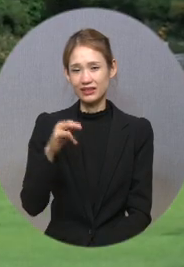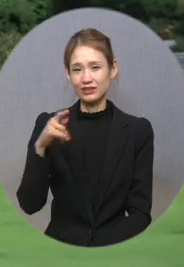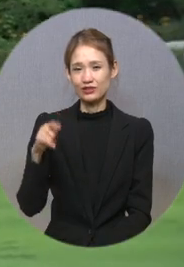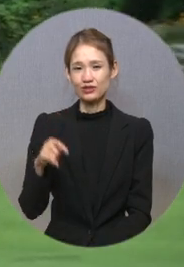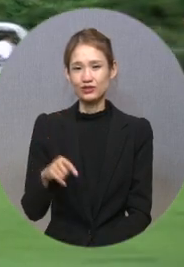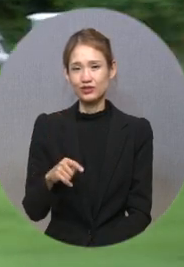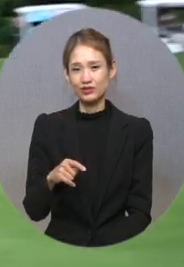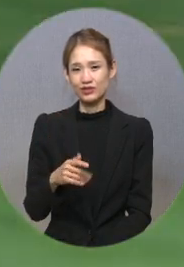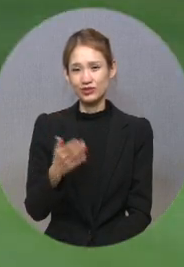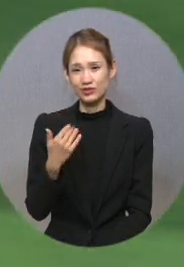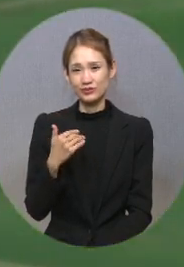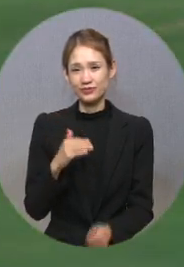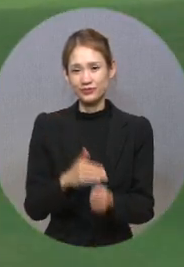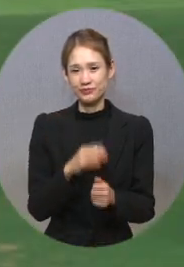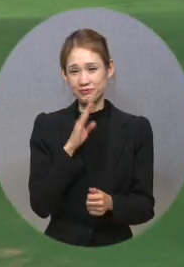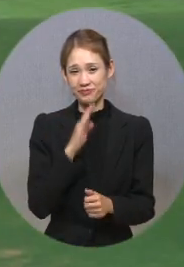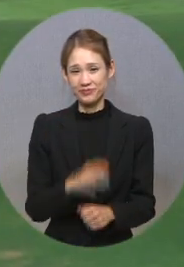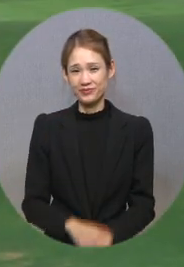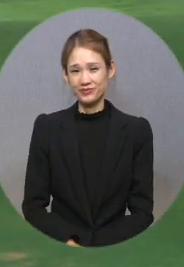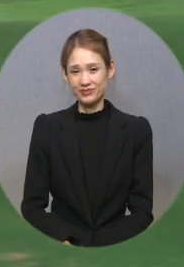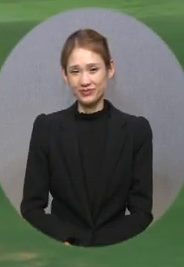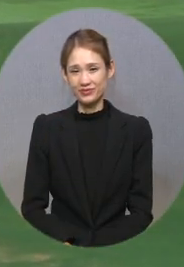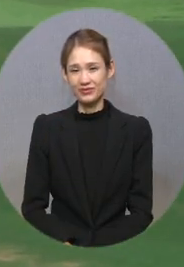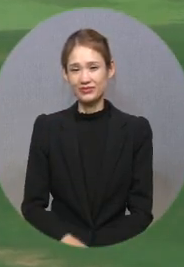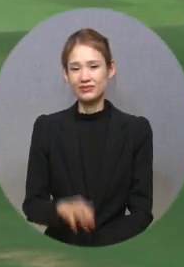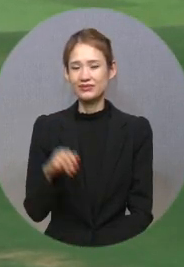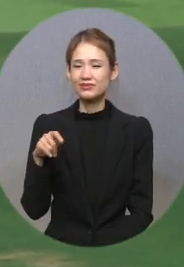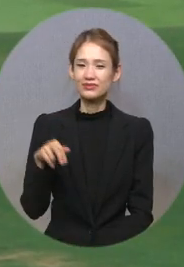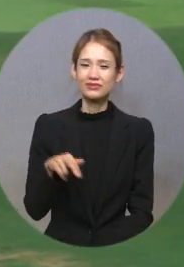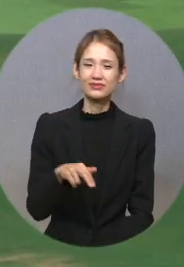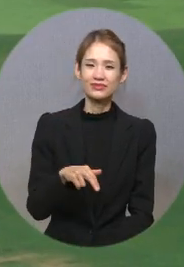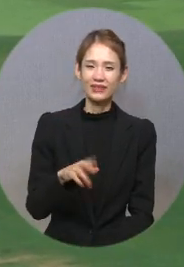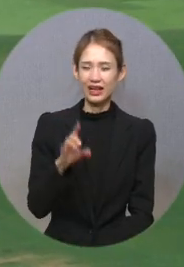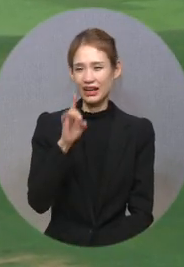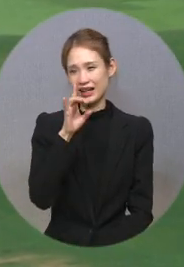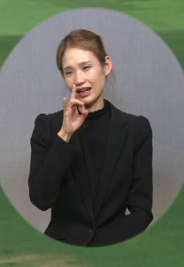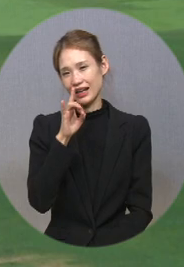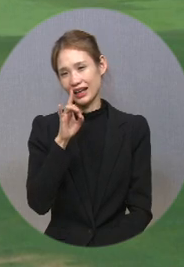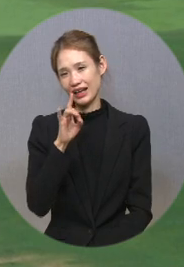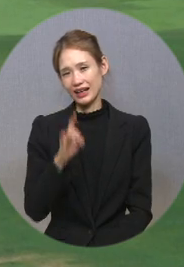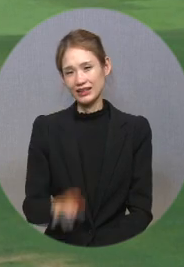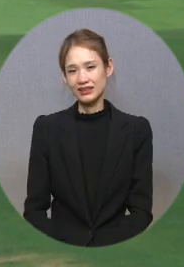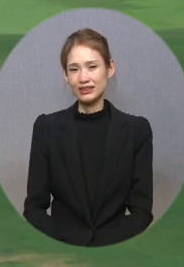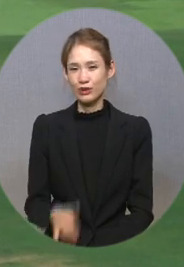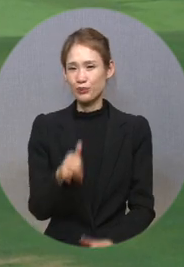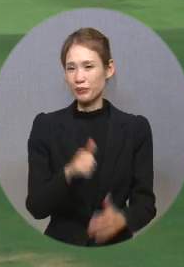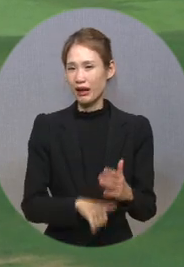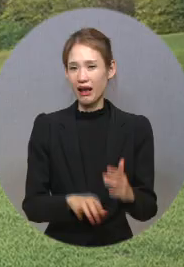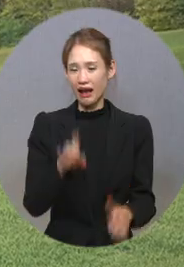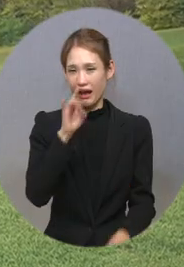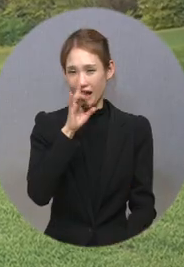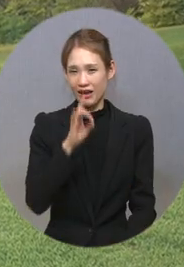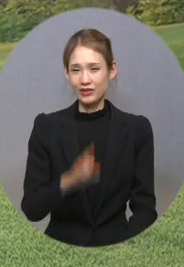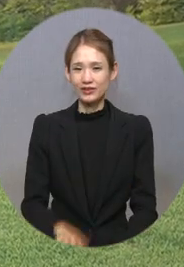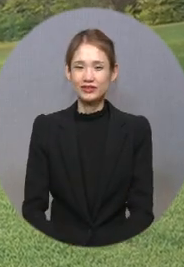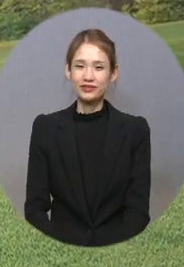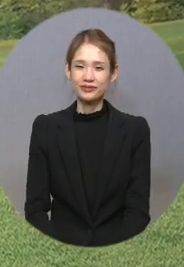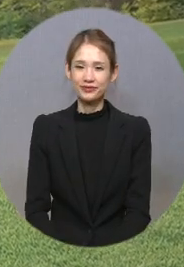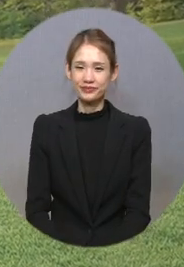너 뒷턱 맞았어? 그랬어. 내리막이어가지고. 접타가 안 되겠다. 왜? 그럼 네가 빠질 거리가 아니거든.